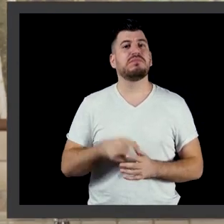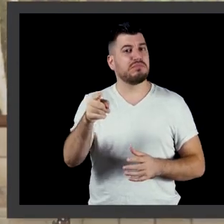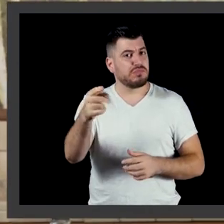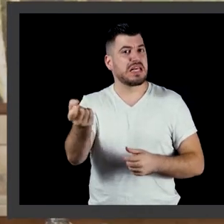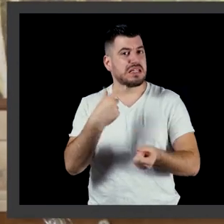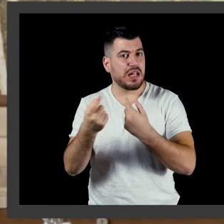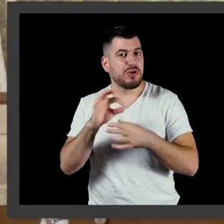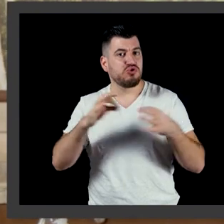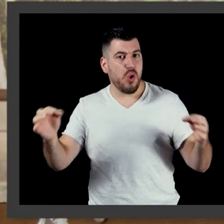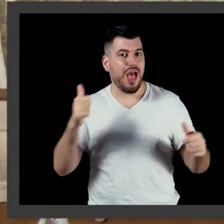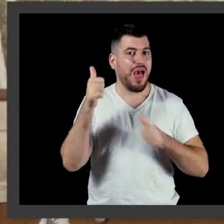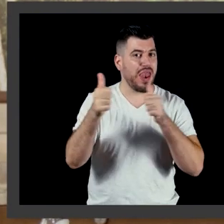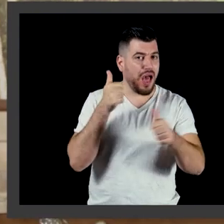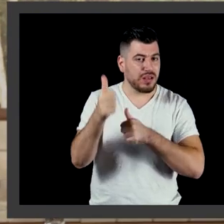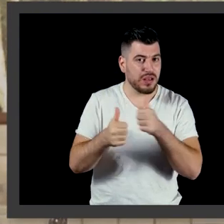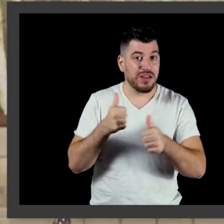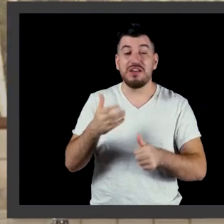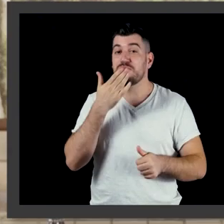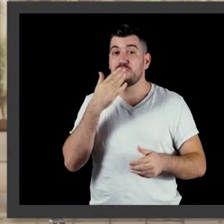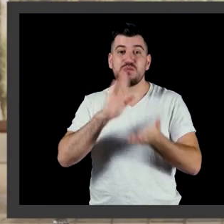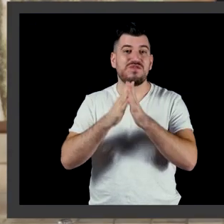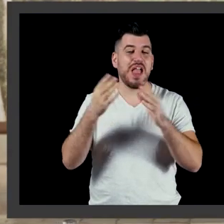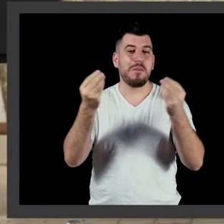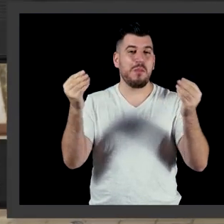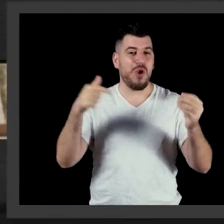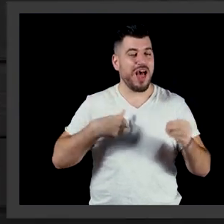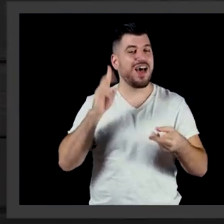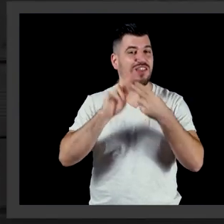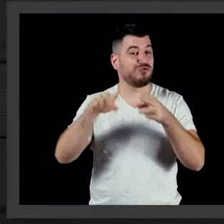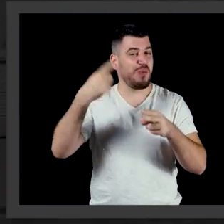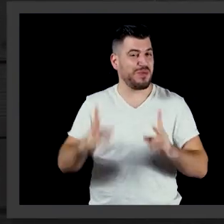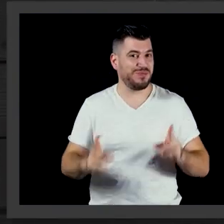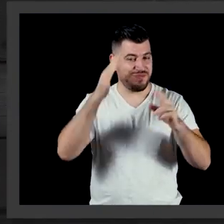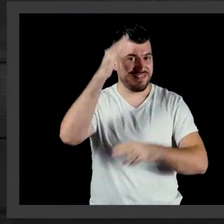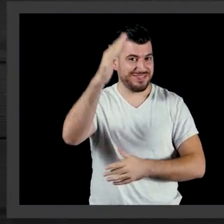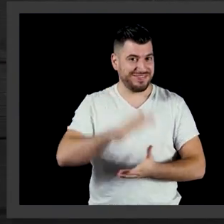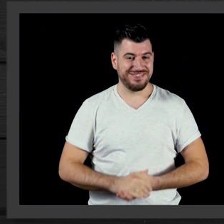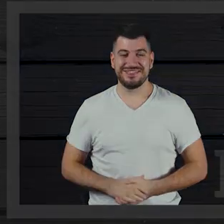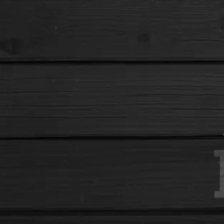κάτω, κάντε like αν σας αρέσει το βίντεο. Φιλάκια πολλά, ραντεβού στο επόμενό μας επεισόδιο. Γεια σας!